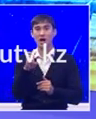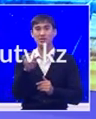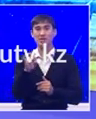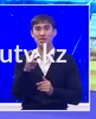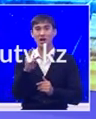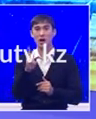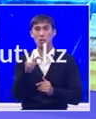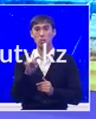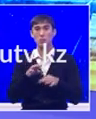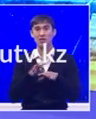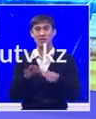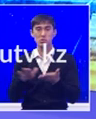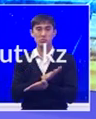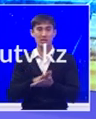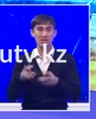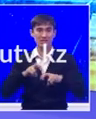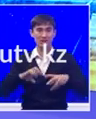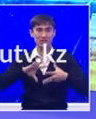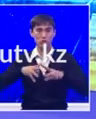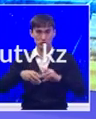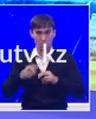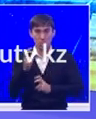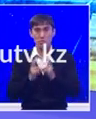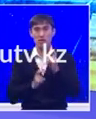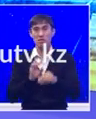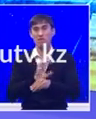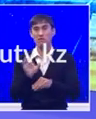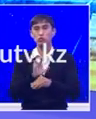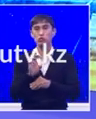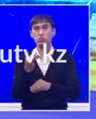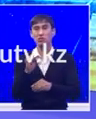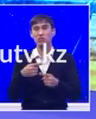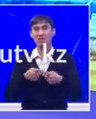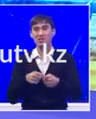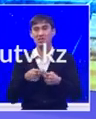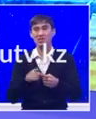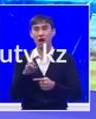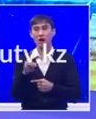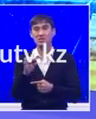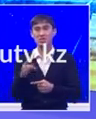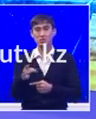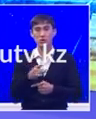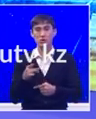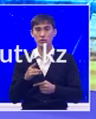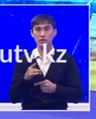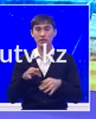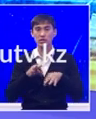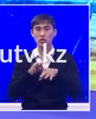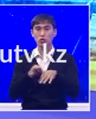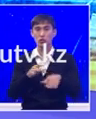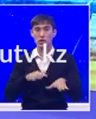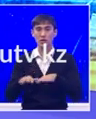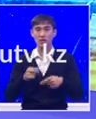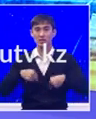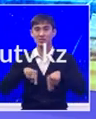Хаб проведена бесплатная диагностика предприятия по выпуску бытовой техники в Карасайском районе. Выездное мероприятие